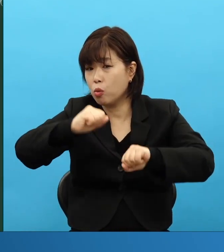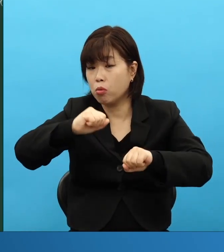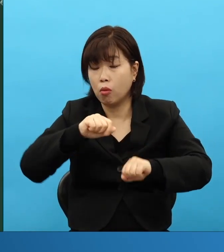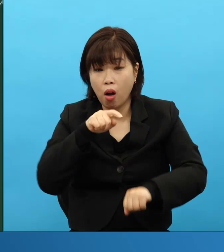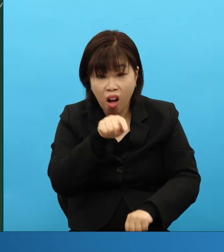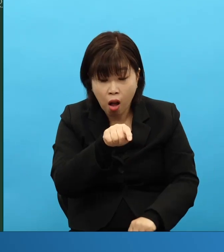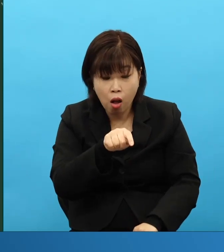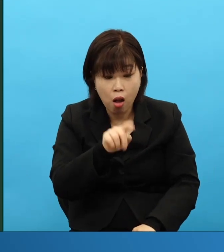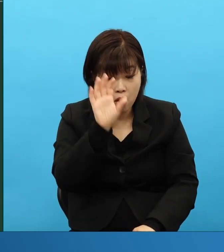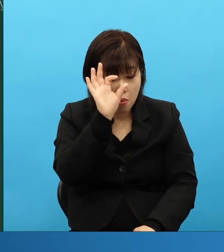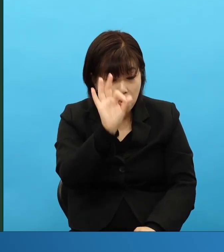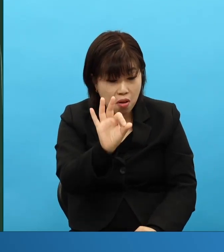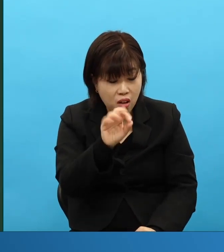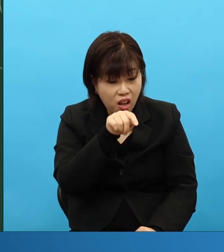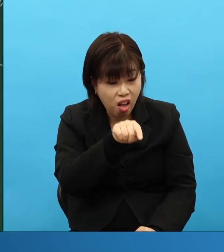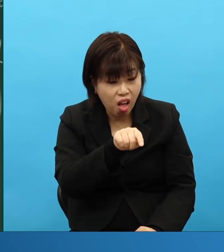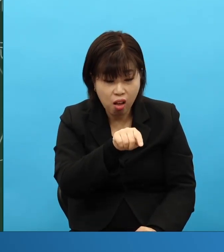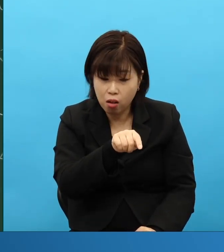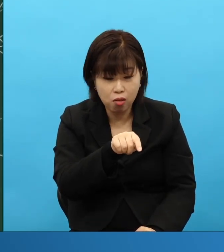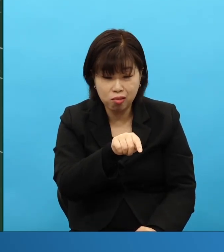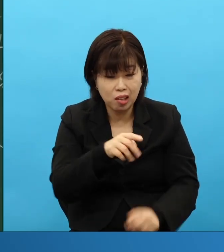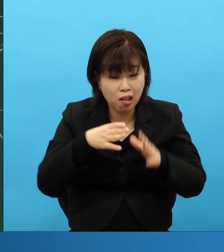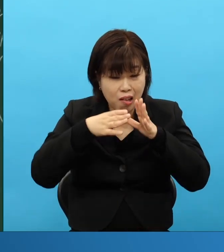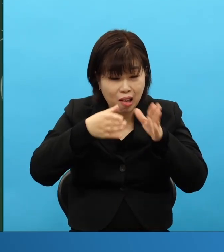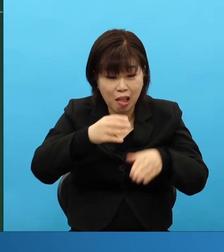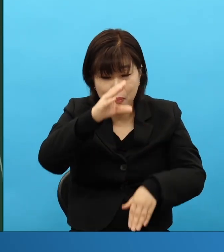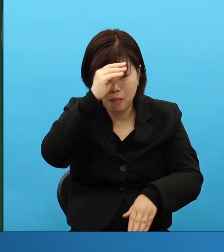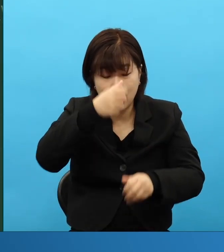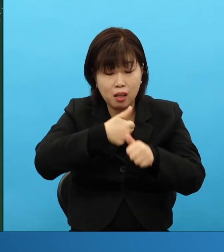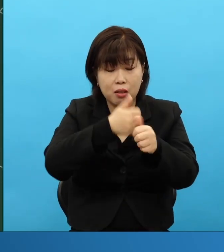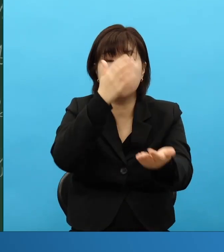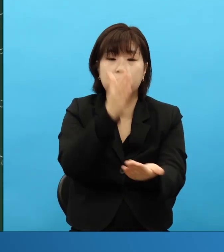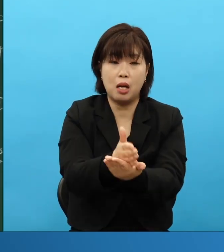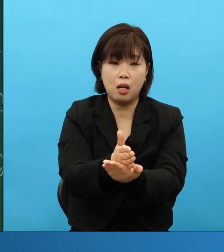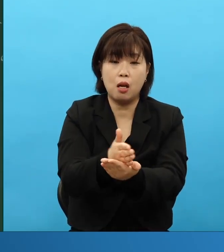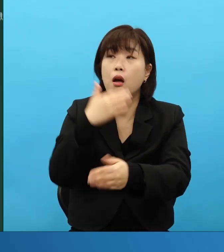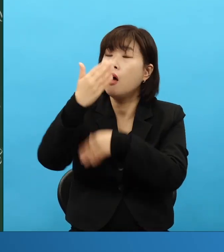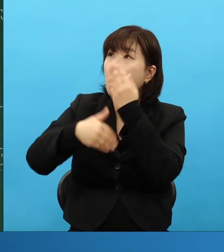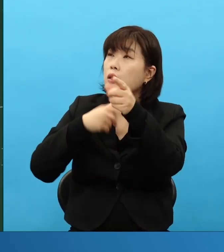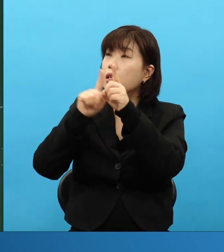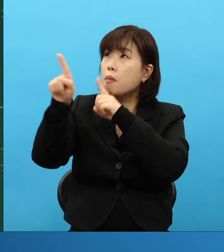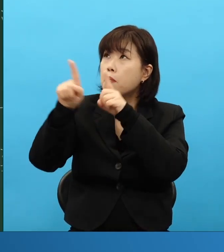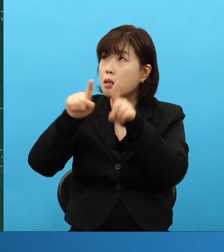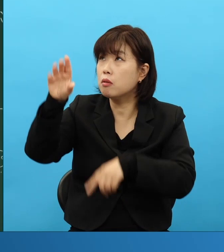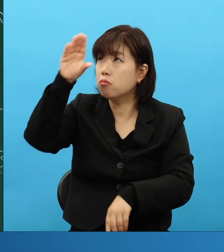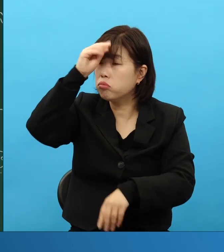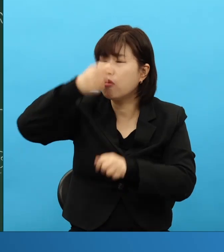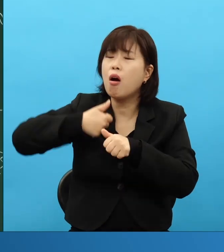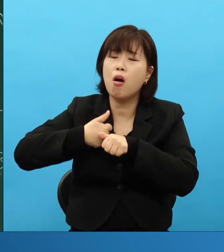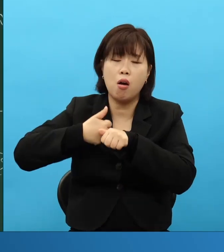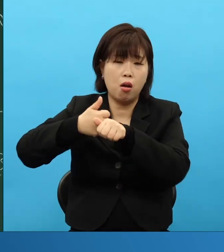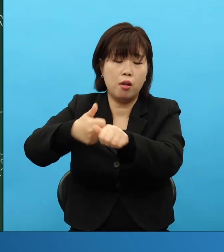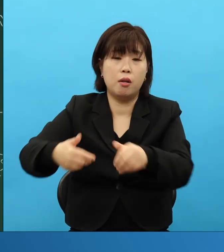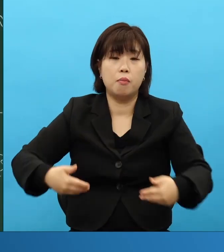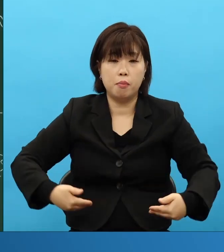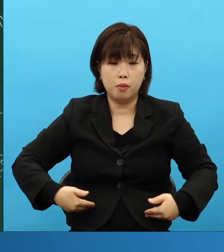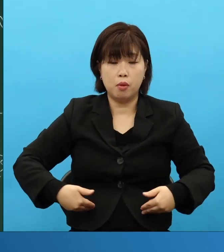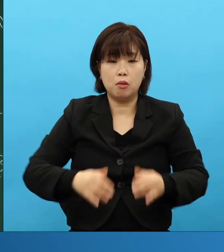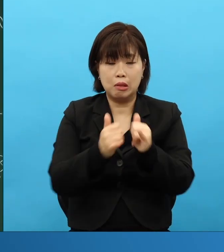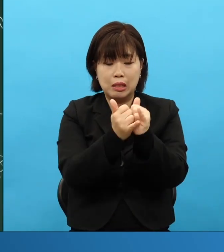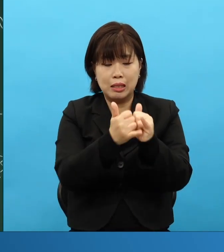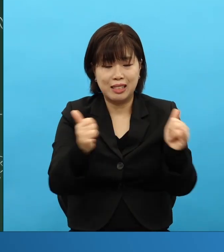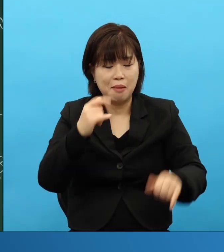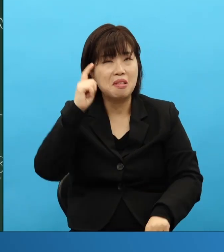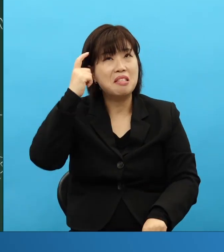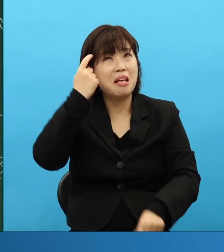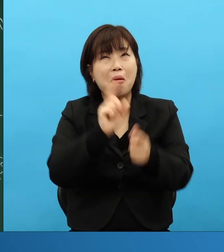돼요. 하나님의 말씀에 생을 걸어야지. Don't listen to these words and stake your life on that. You have to stake your life on God's 이 사람 words. 저 사람 말을 듣고 생을 걸면